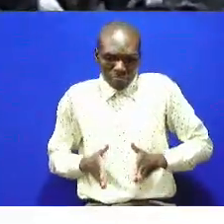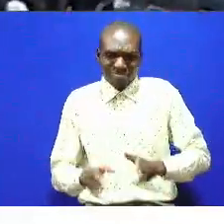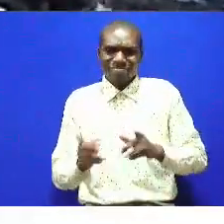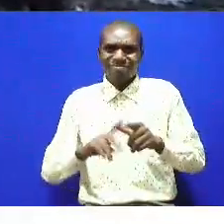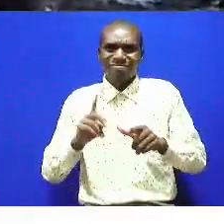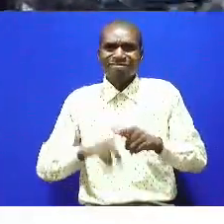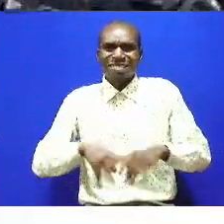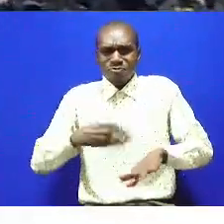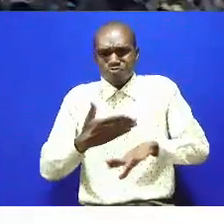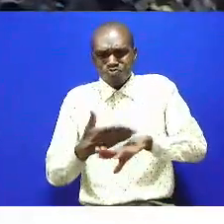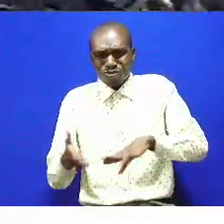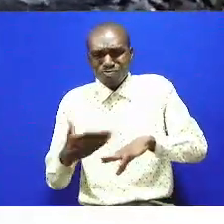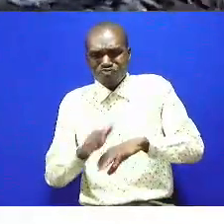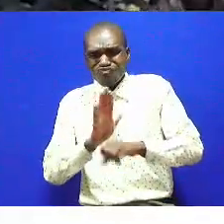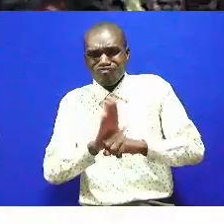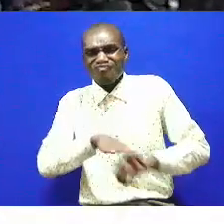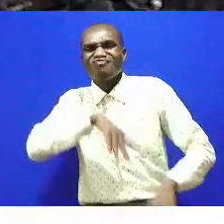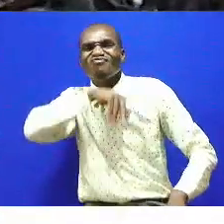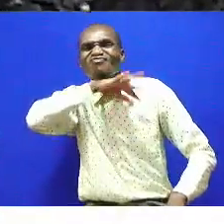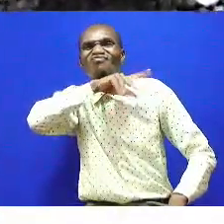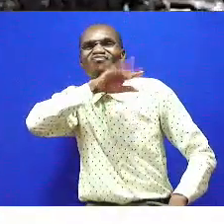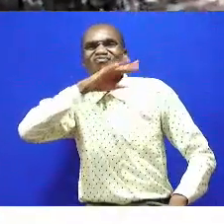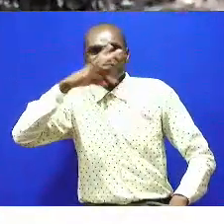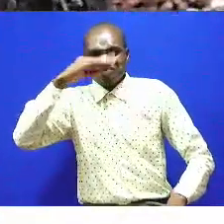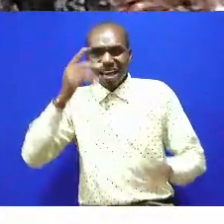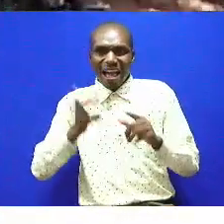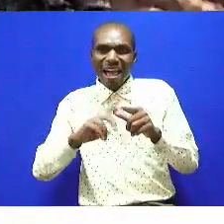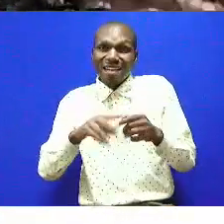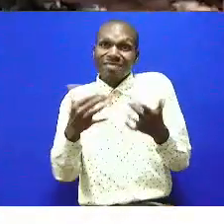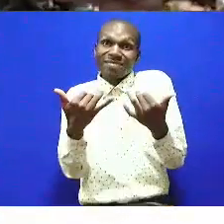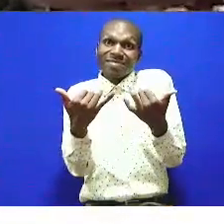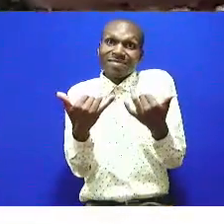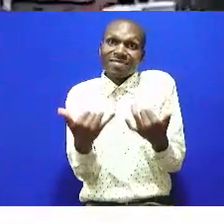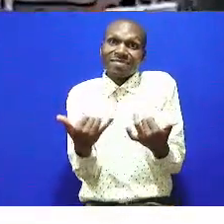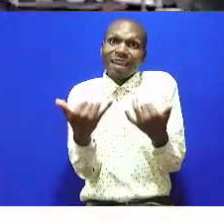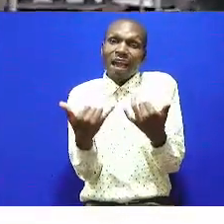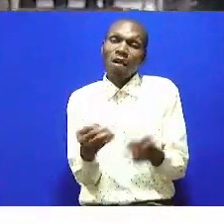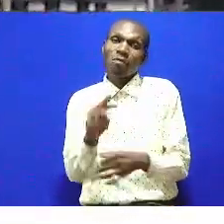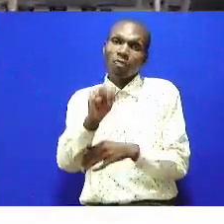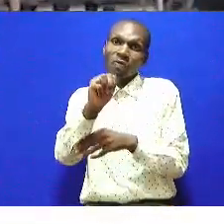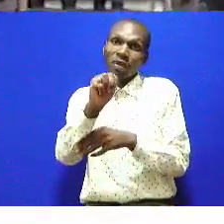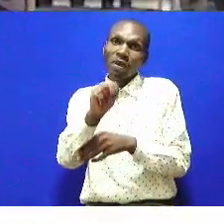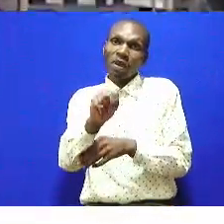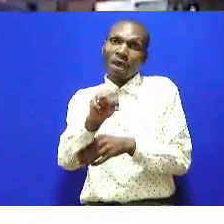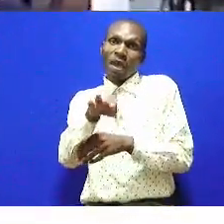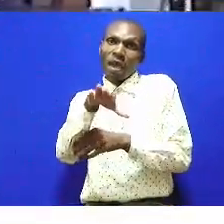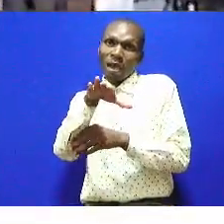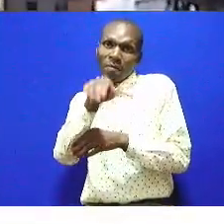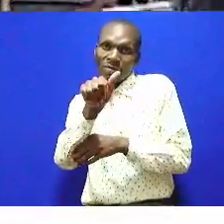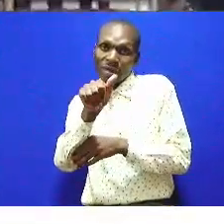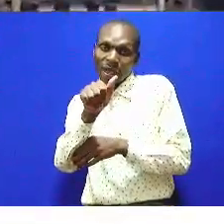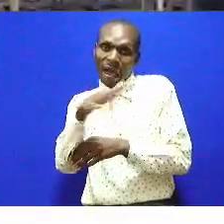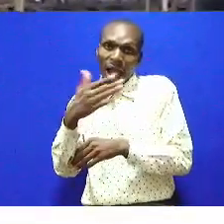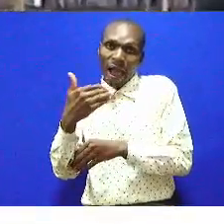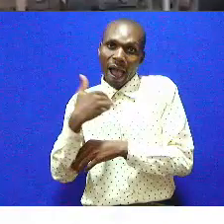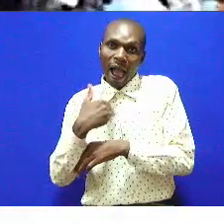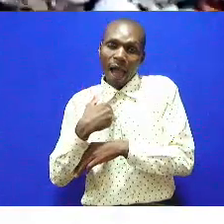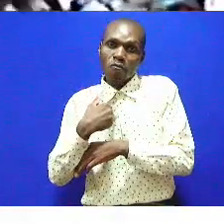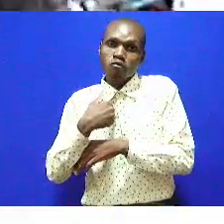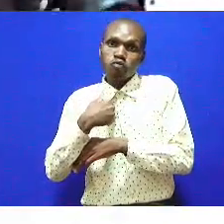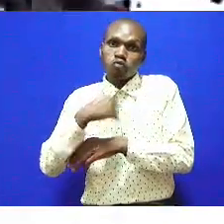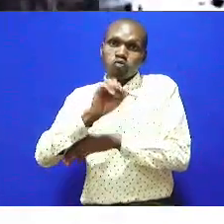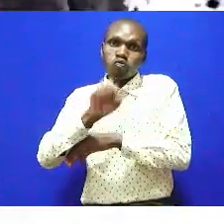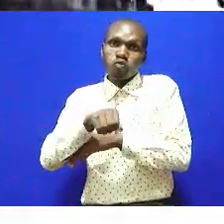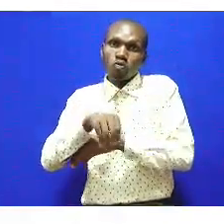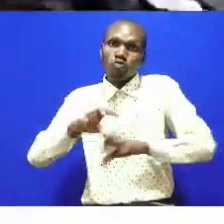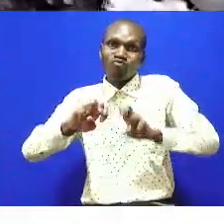beire umuchando ase egeka egetambe ase kulinde bono omo MCA wenseme yu Wycliffe Siocha anyale kuligia